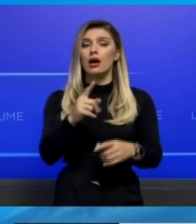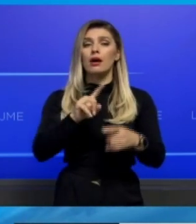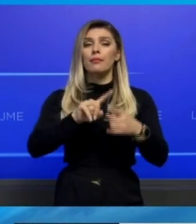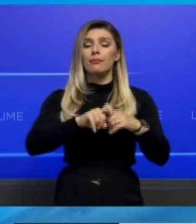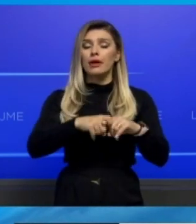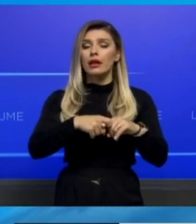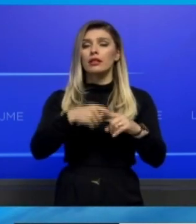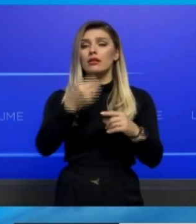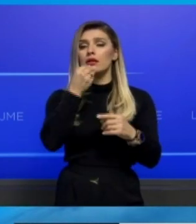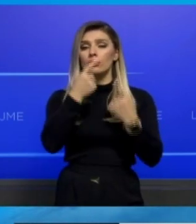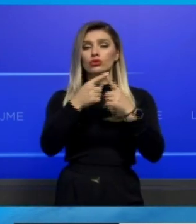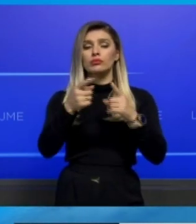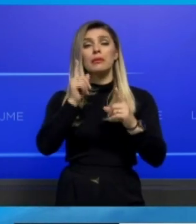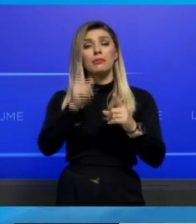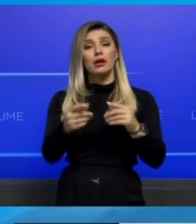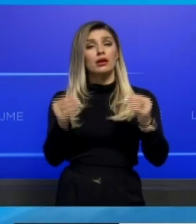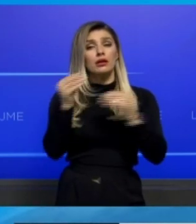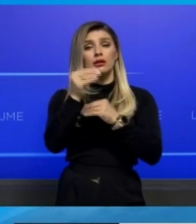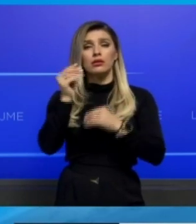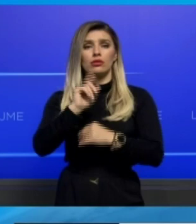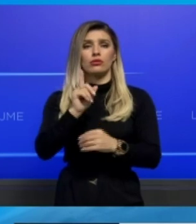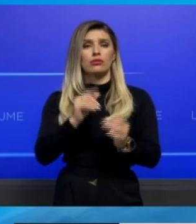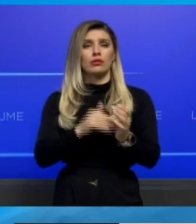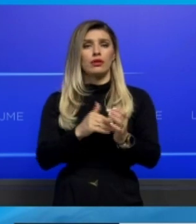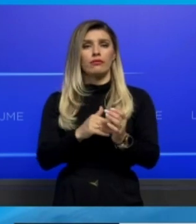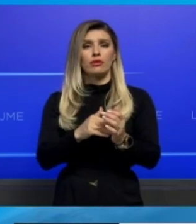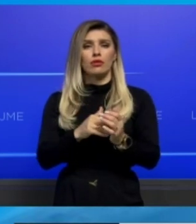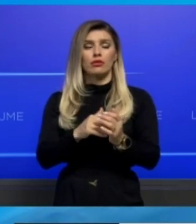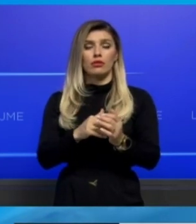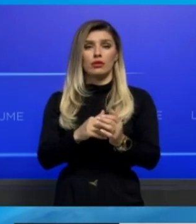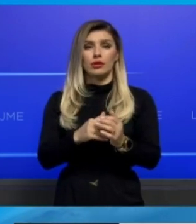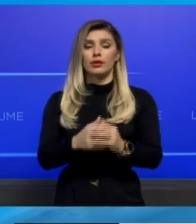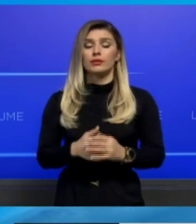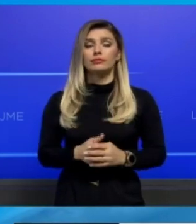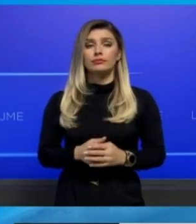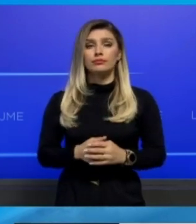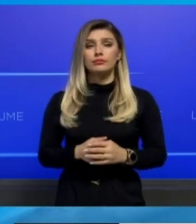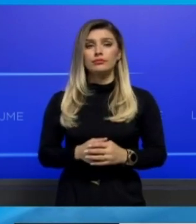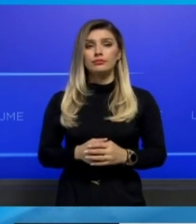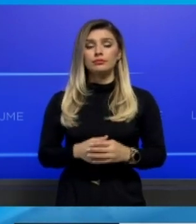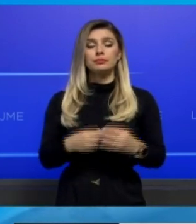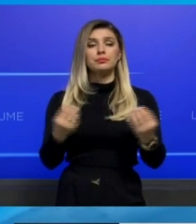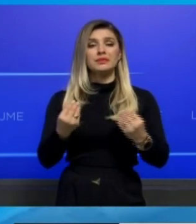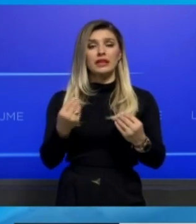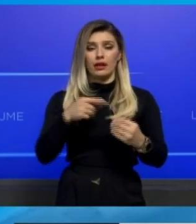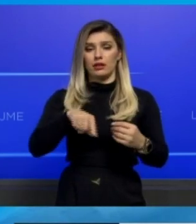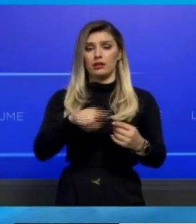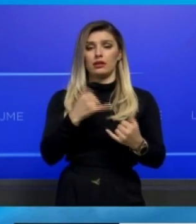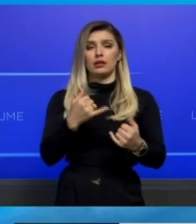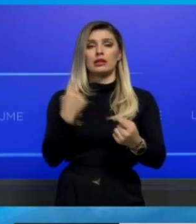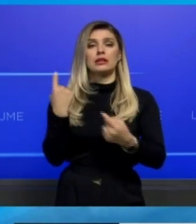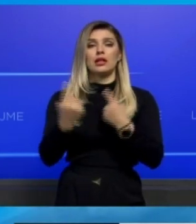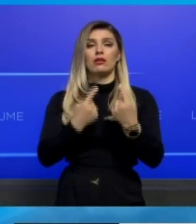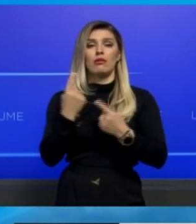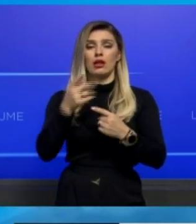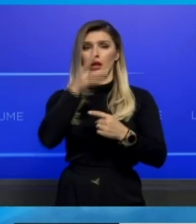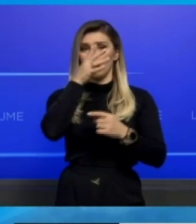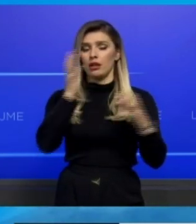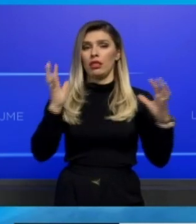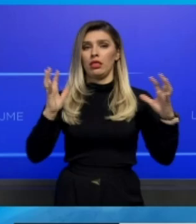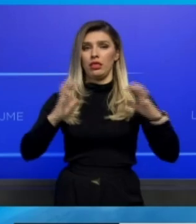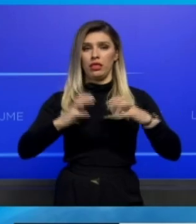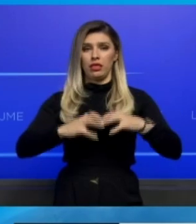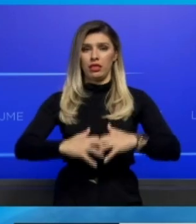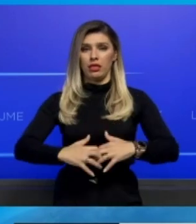ngritet, pavarësirë se a ka ngritit të kostus apo jo, duke përkeqësuar kësisoj situatën, ndërsa në anën tjetër